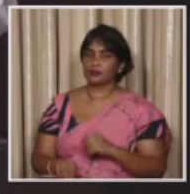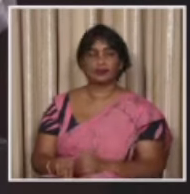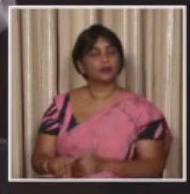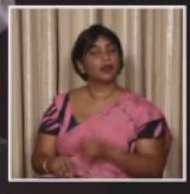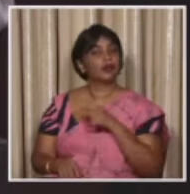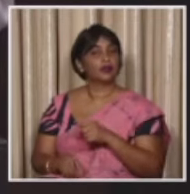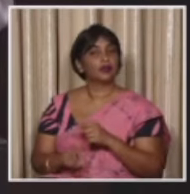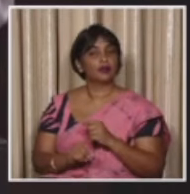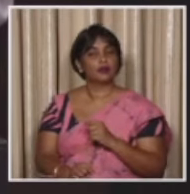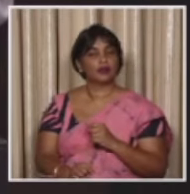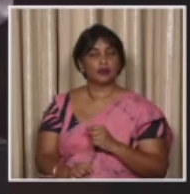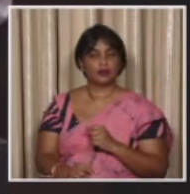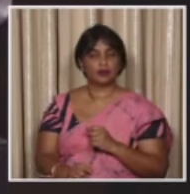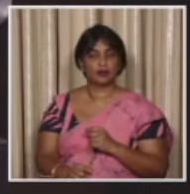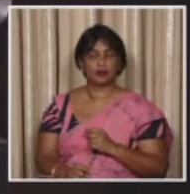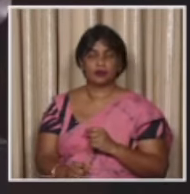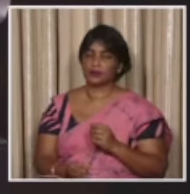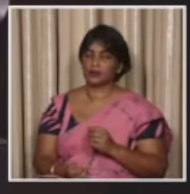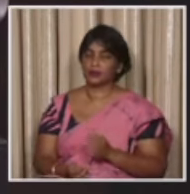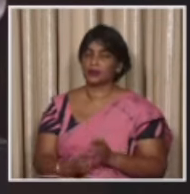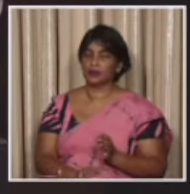ඒ ප්‍රයිවට් මොනොපොලිස් වලට